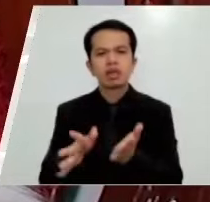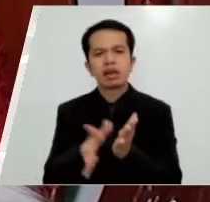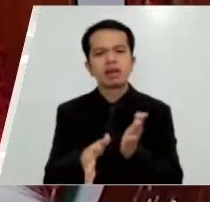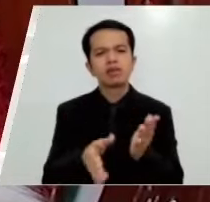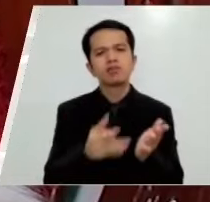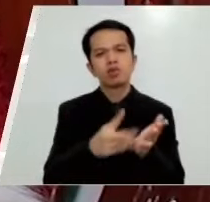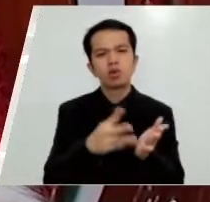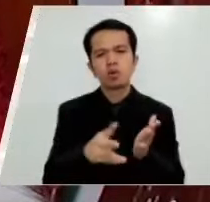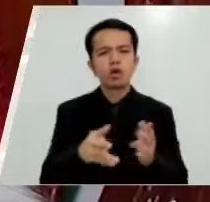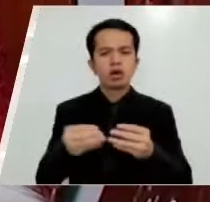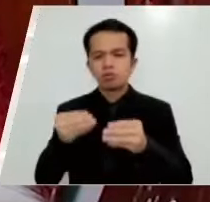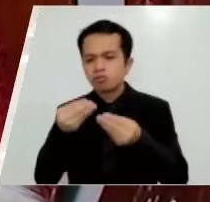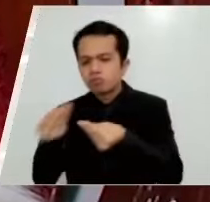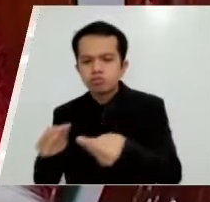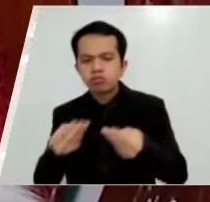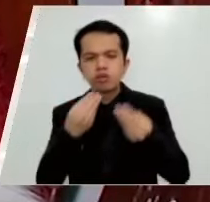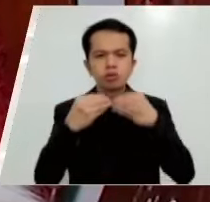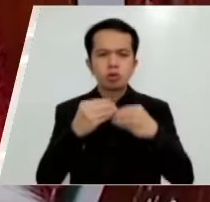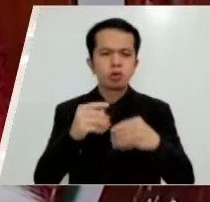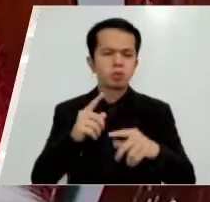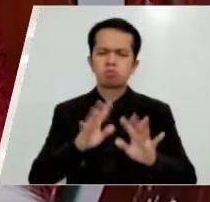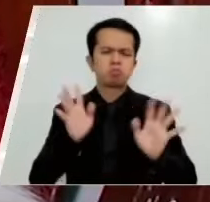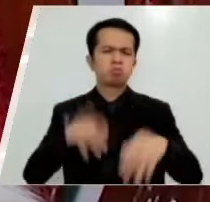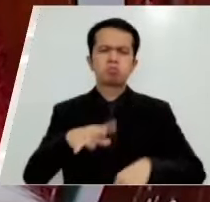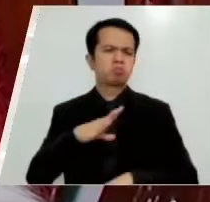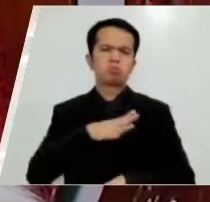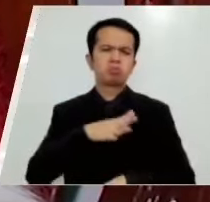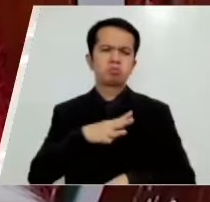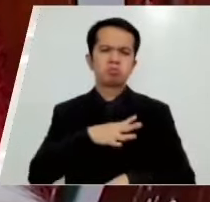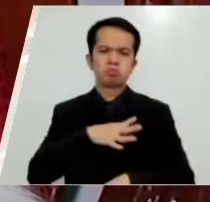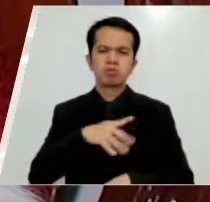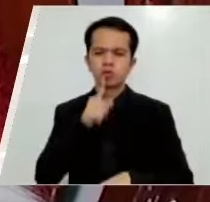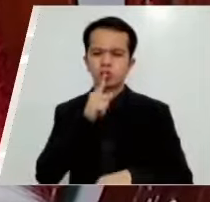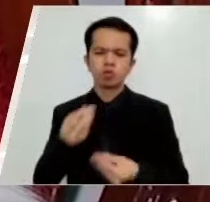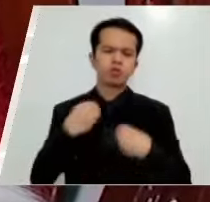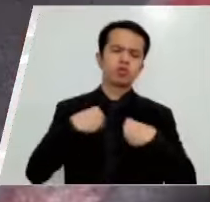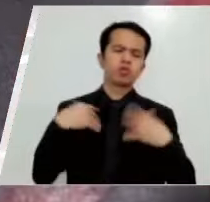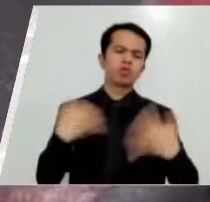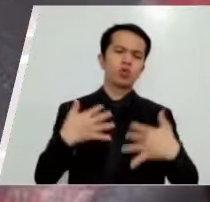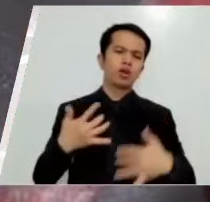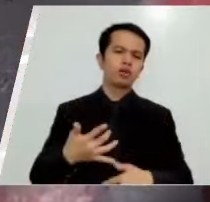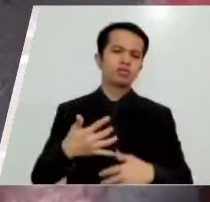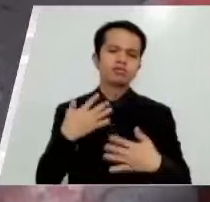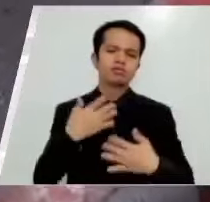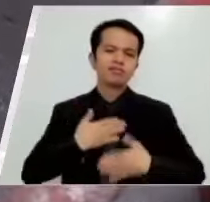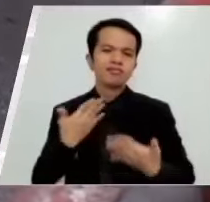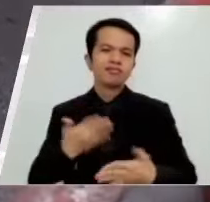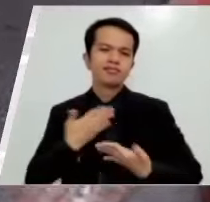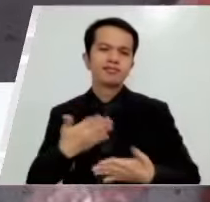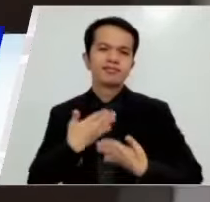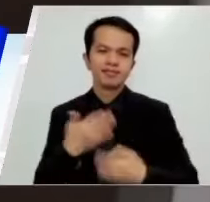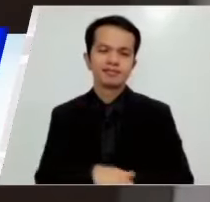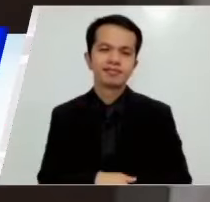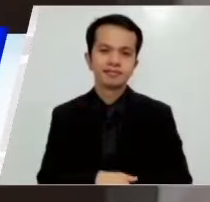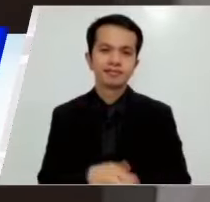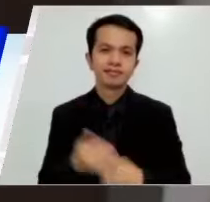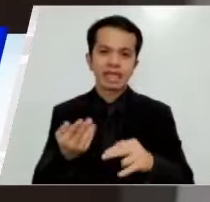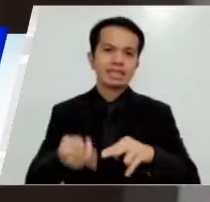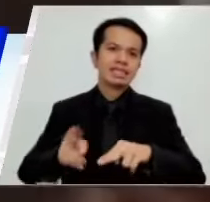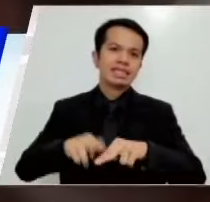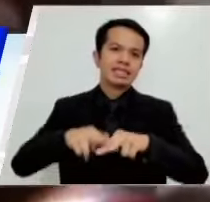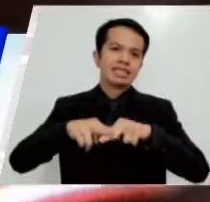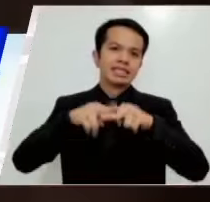ko iniinda yung pagod. Sobrang saya ang binibigay nila sa akin. Tunay na stress relievers ko sila. Dumami ang mga alaga ni Michelle hindi